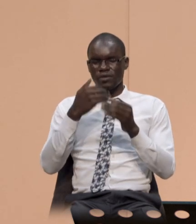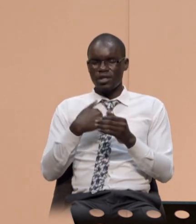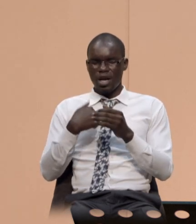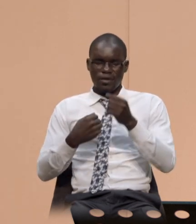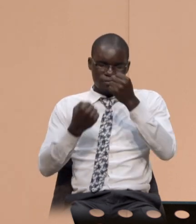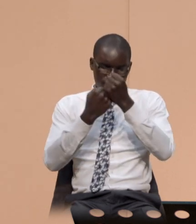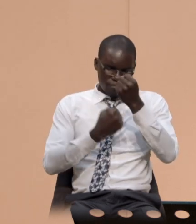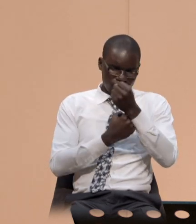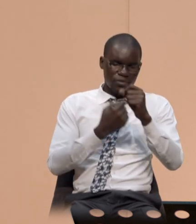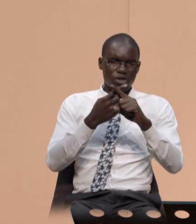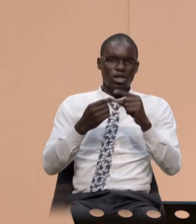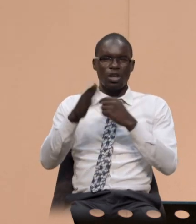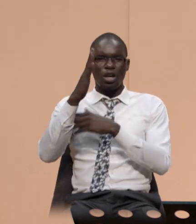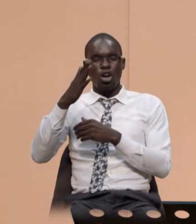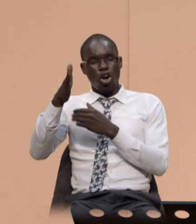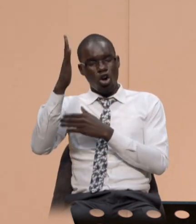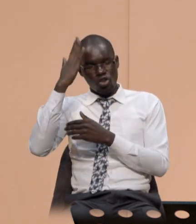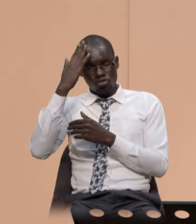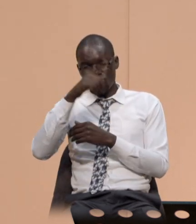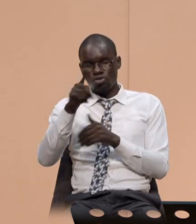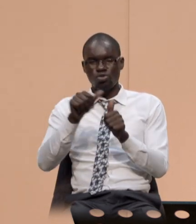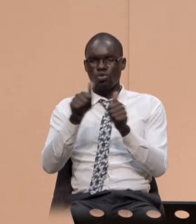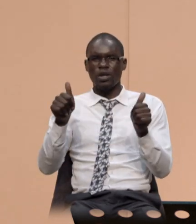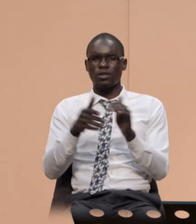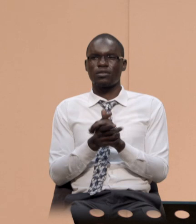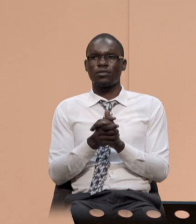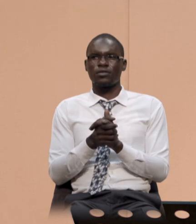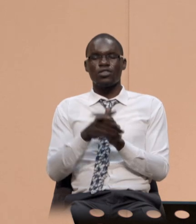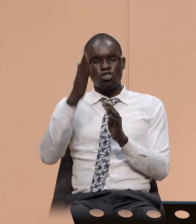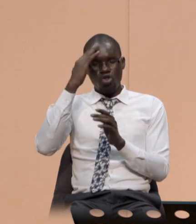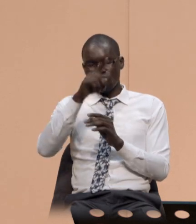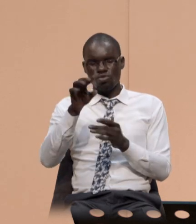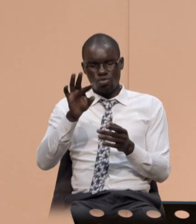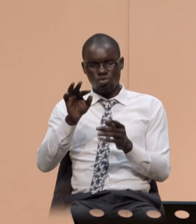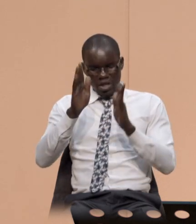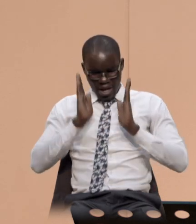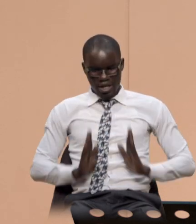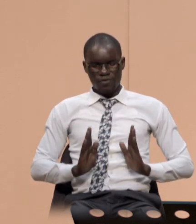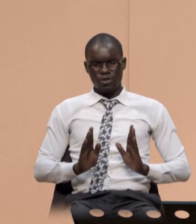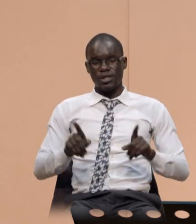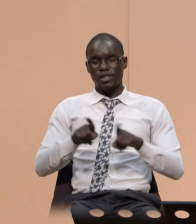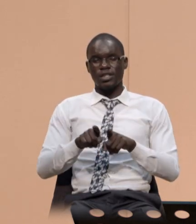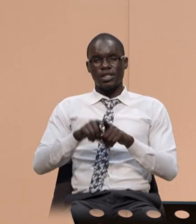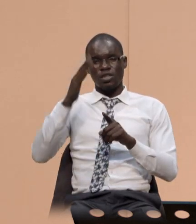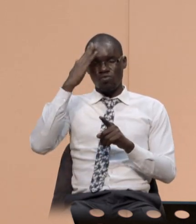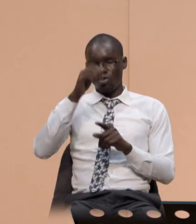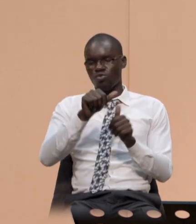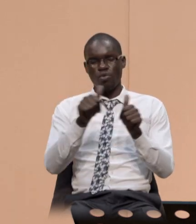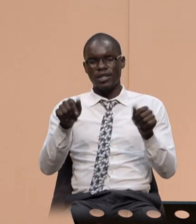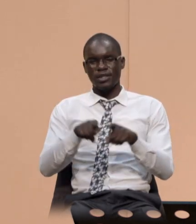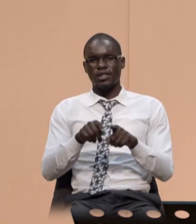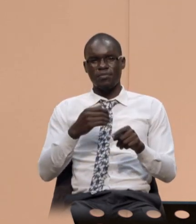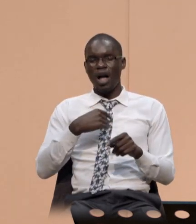umemtegemea Mungu. Mungu anakujua wewe personally, anakujua wewe kama wewe